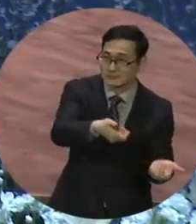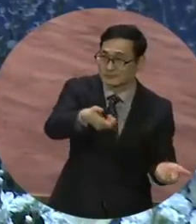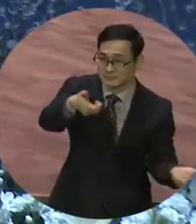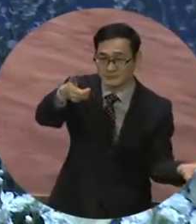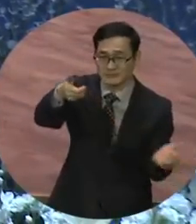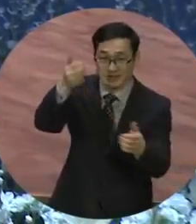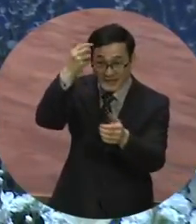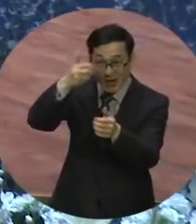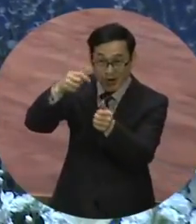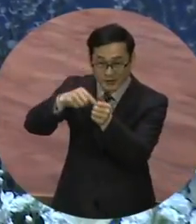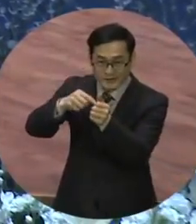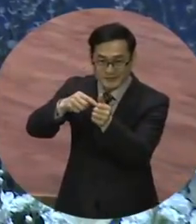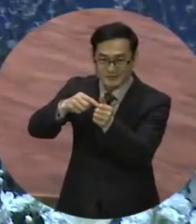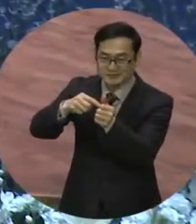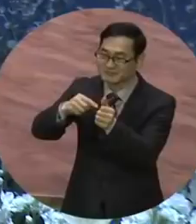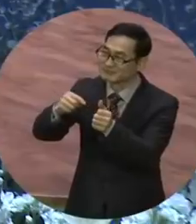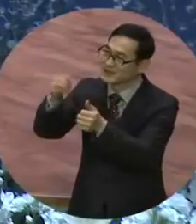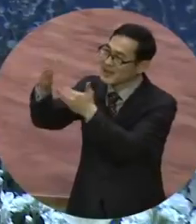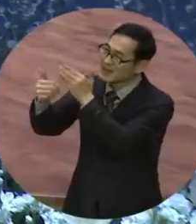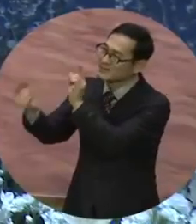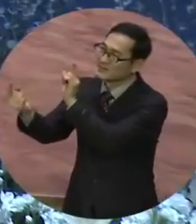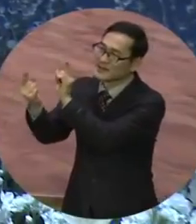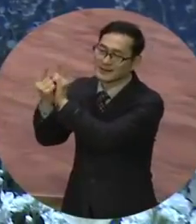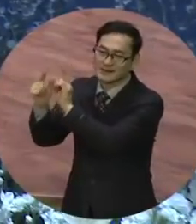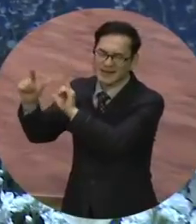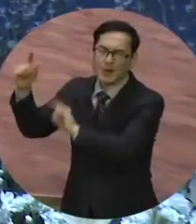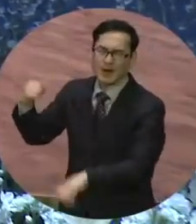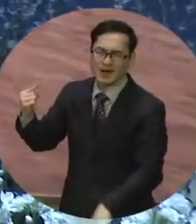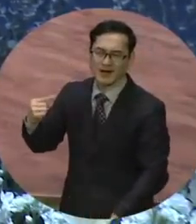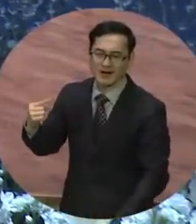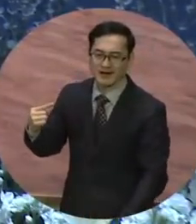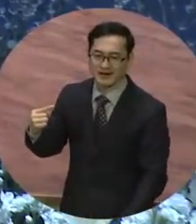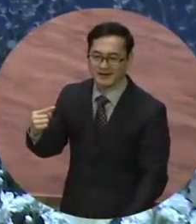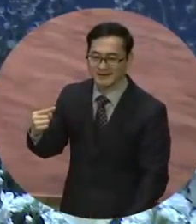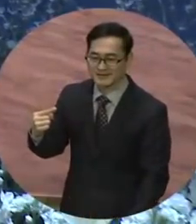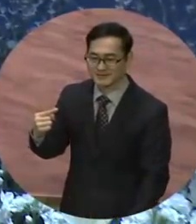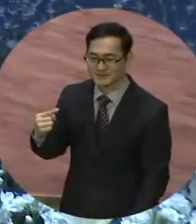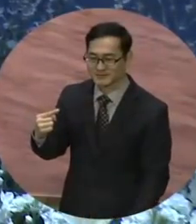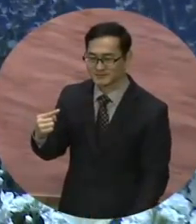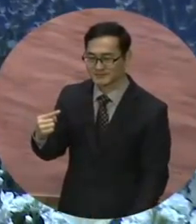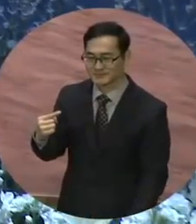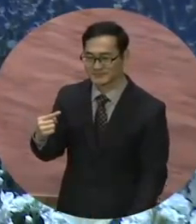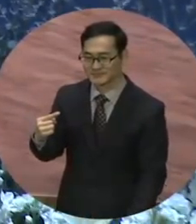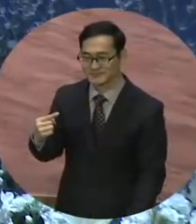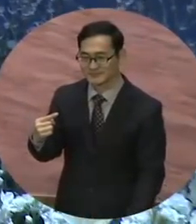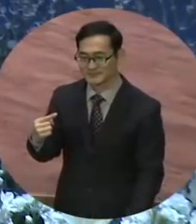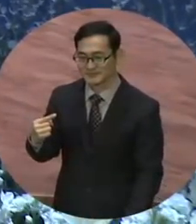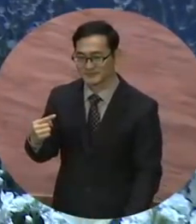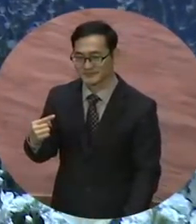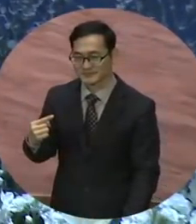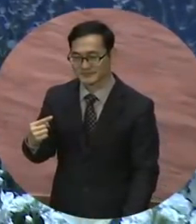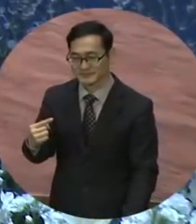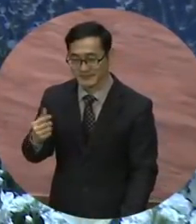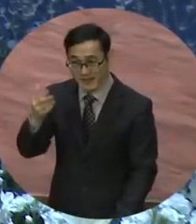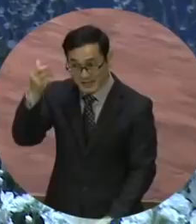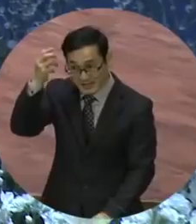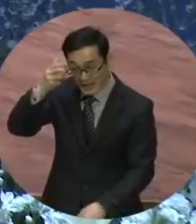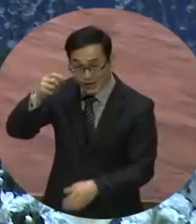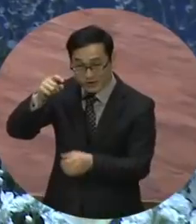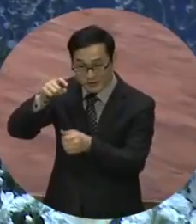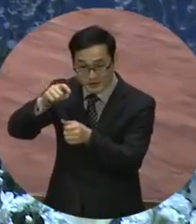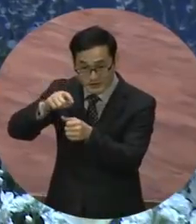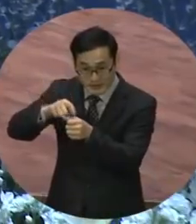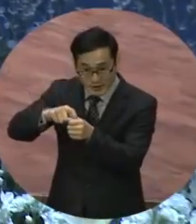서론이에요. 이거 서론 인생 살면 안 돼요. 이 서론, 눈에 보이는 거 다 서론이에요. 안 보이는 영적인